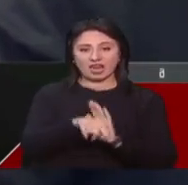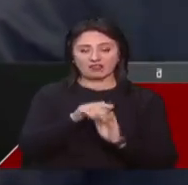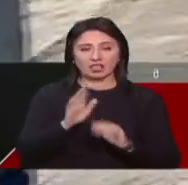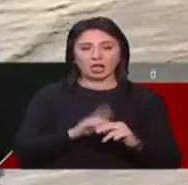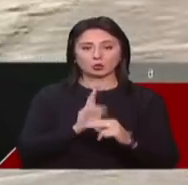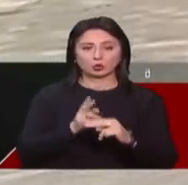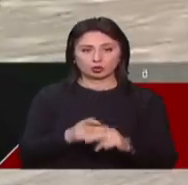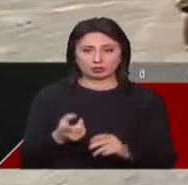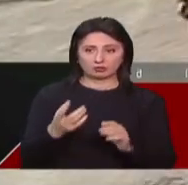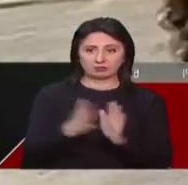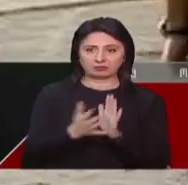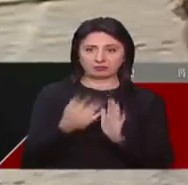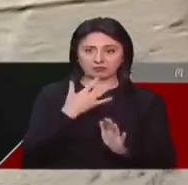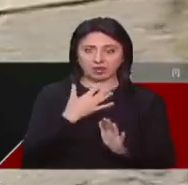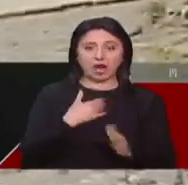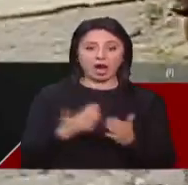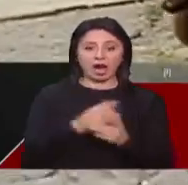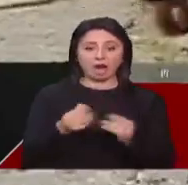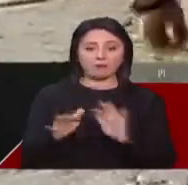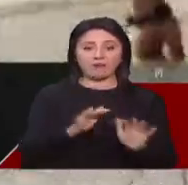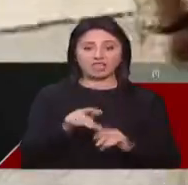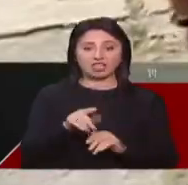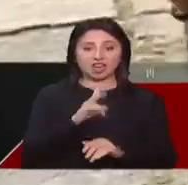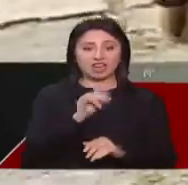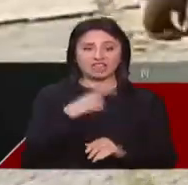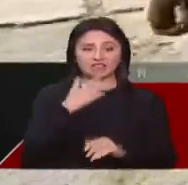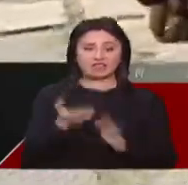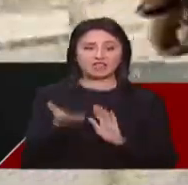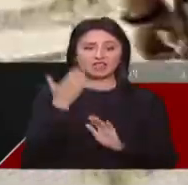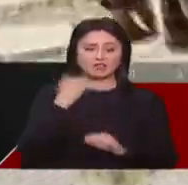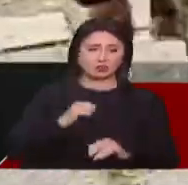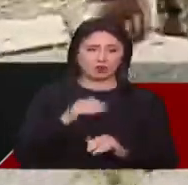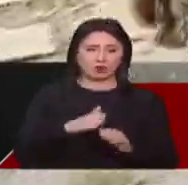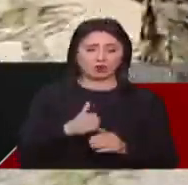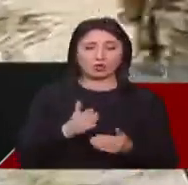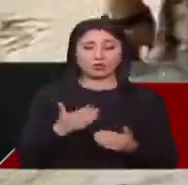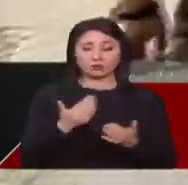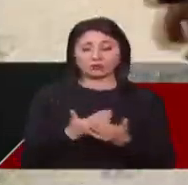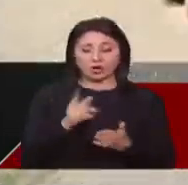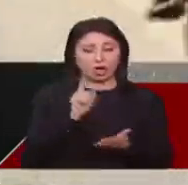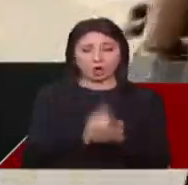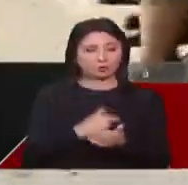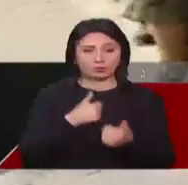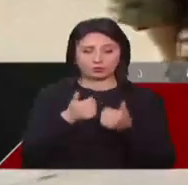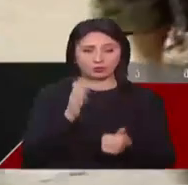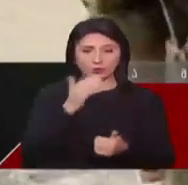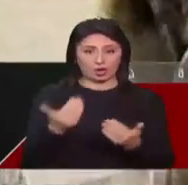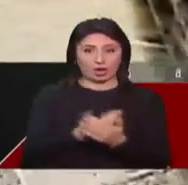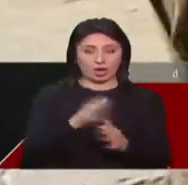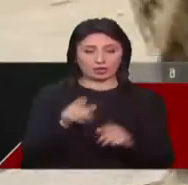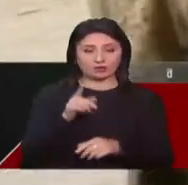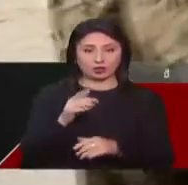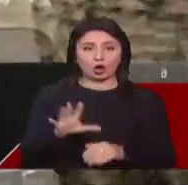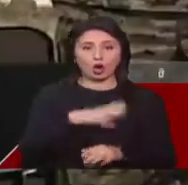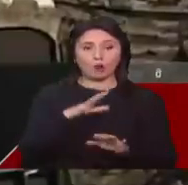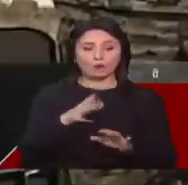khels ushlida. Akhal menedjmentan ki rogorc tavat Kezerashvili ganmartavs didi khania megobrobs survili shemtkhovashi ki mat autsil თავდაცვის